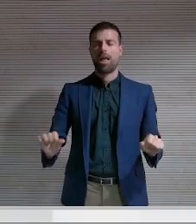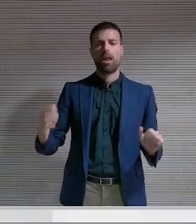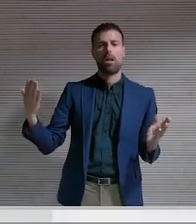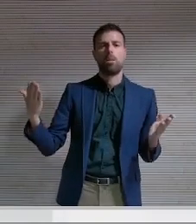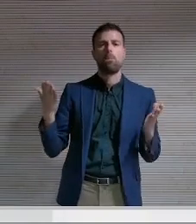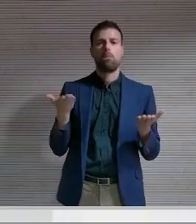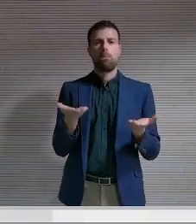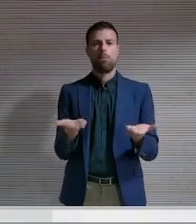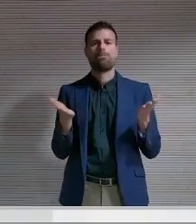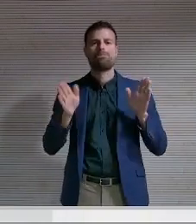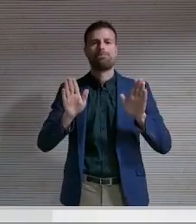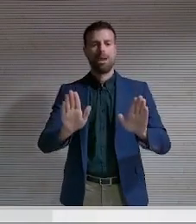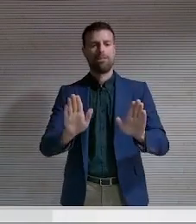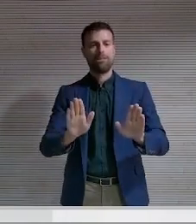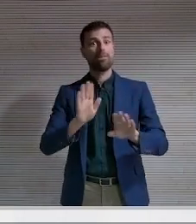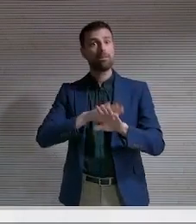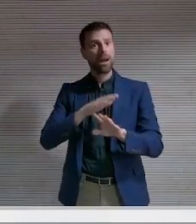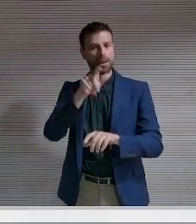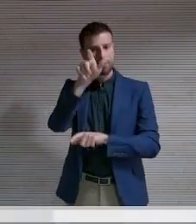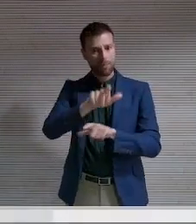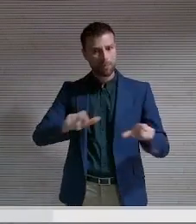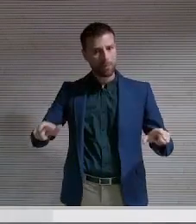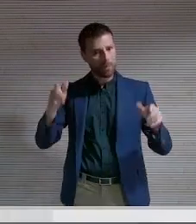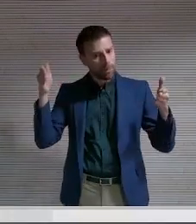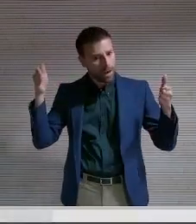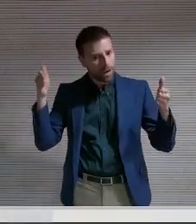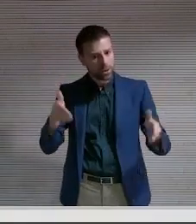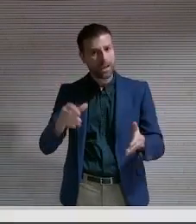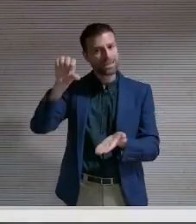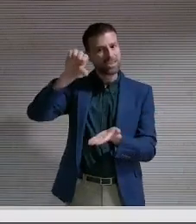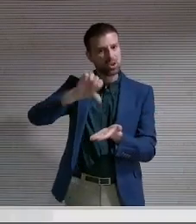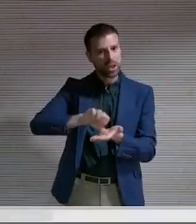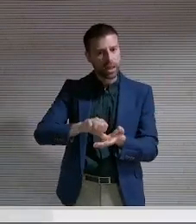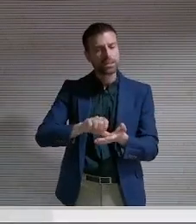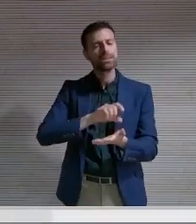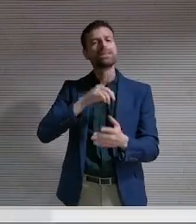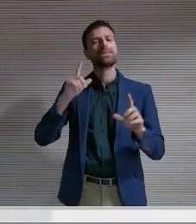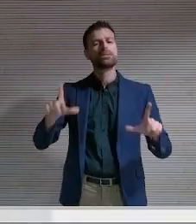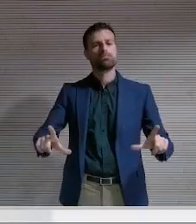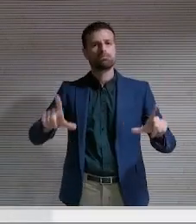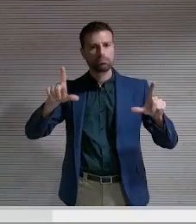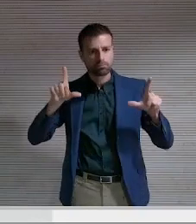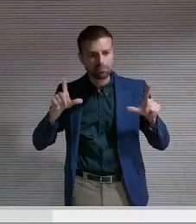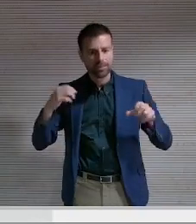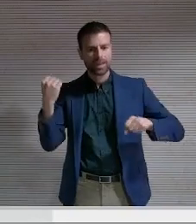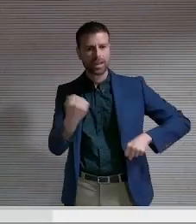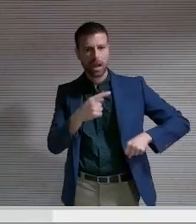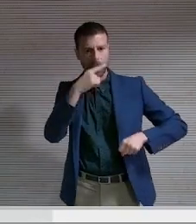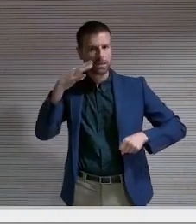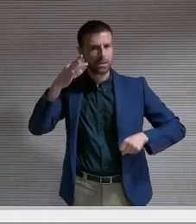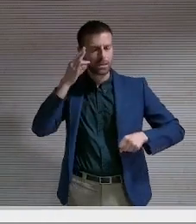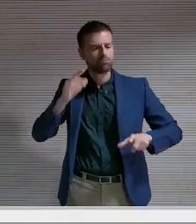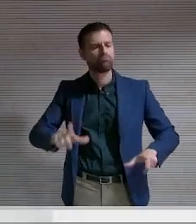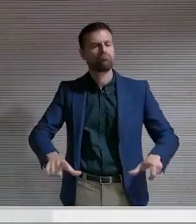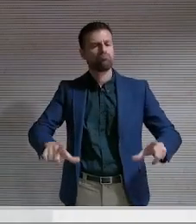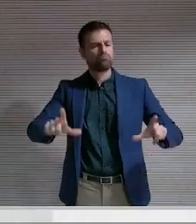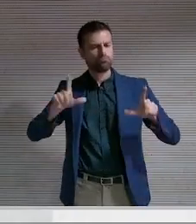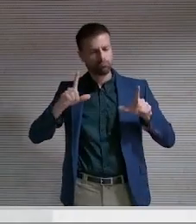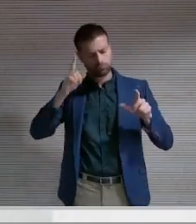dedicat a les persones, posant la ciutadania al centre, els treballadors i les treballadores al centre de les nostres